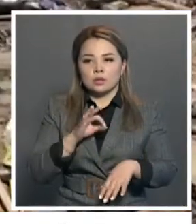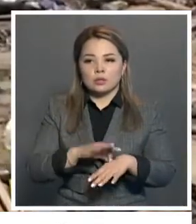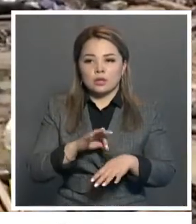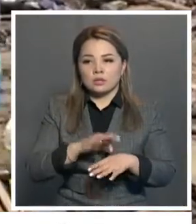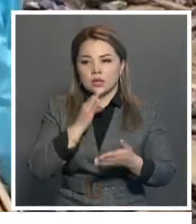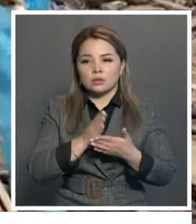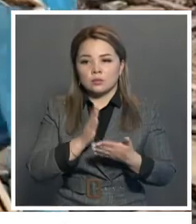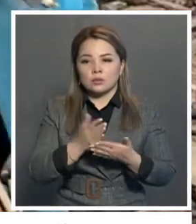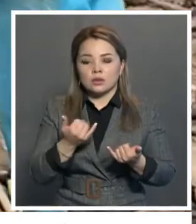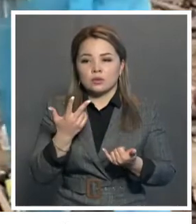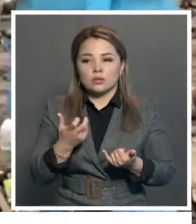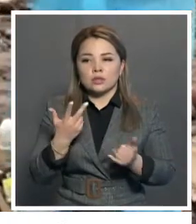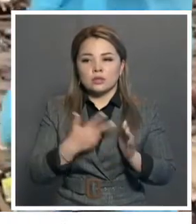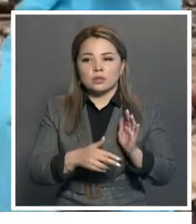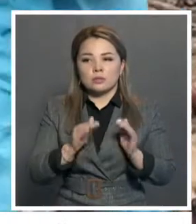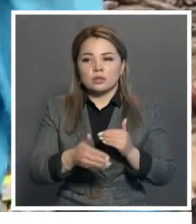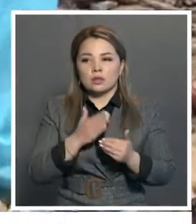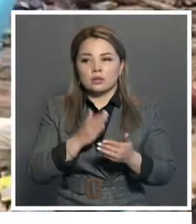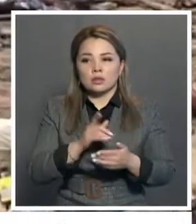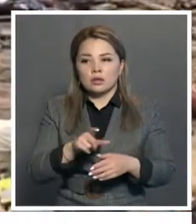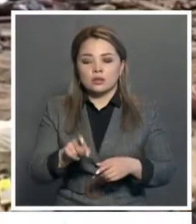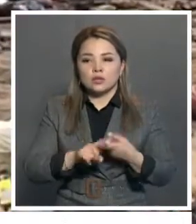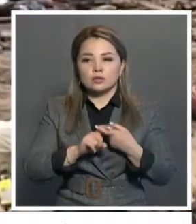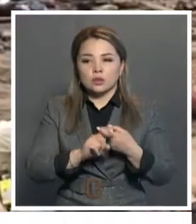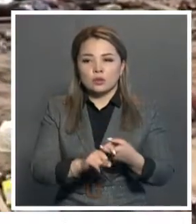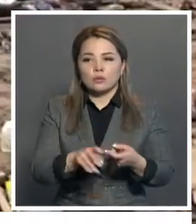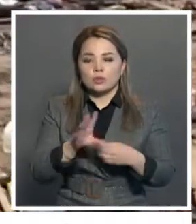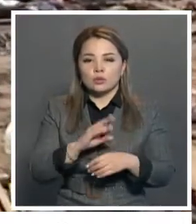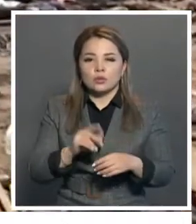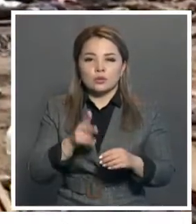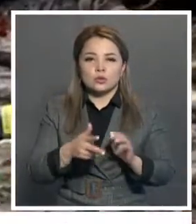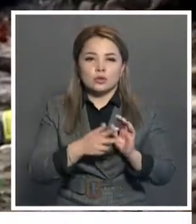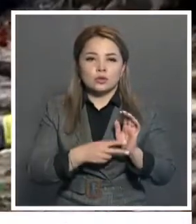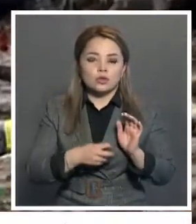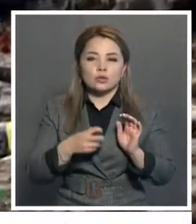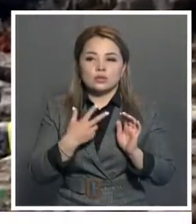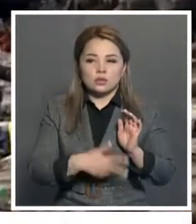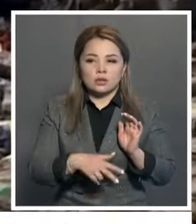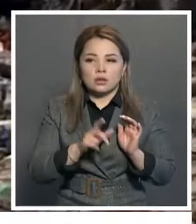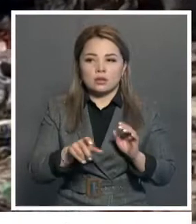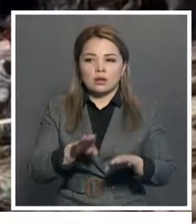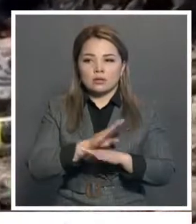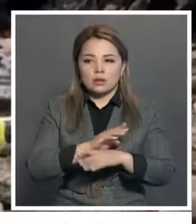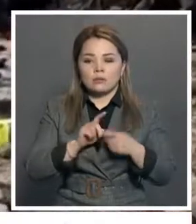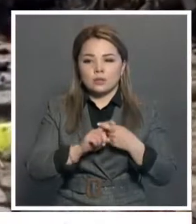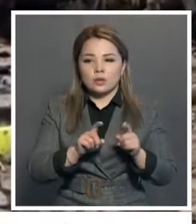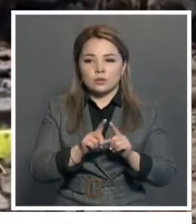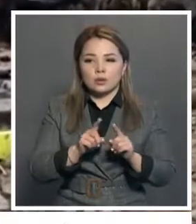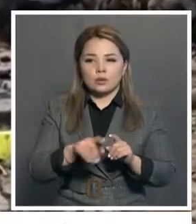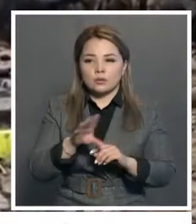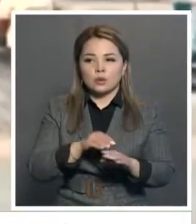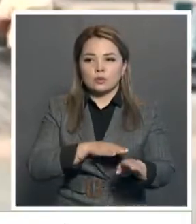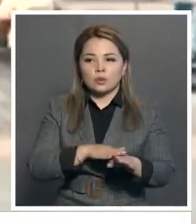өткен тәулікте 380000-нан астам адам жұқтырып, 3780-і қайтыс болған. Пандемияның зардабын азайту үшін көптеген штат